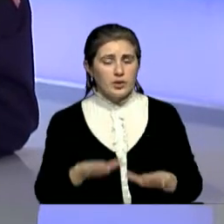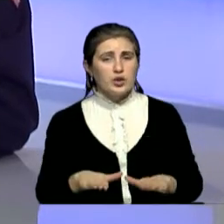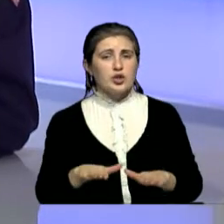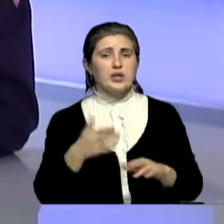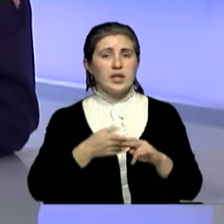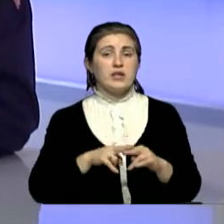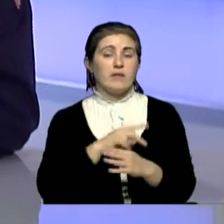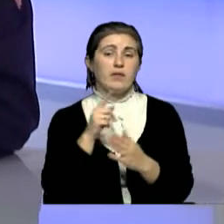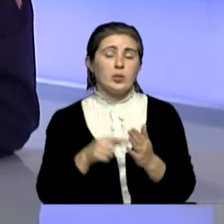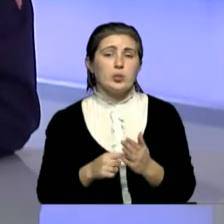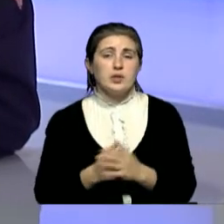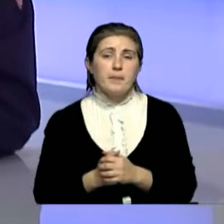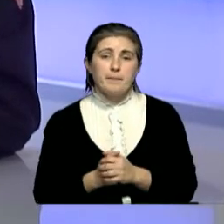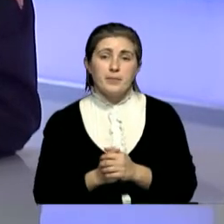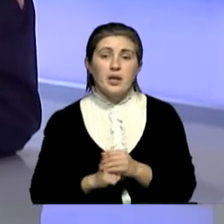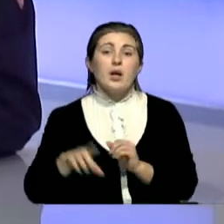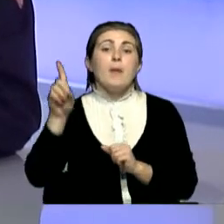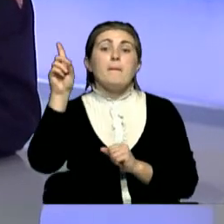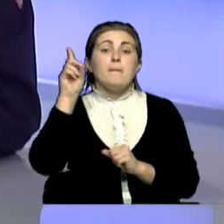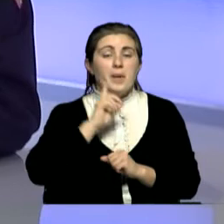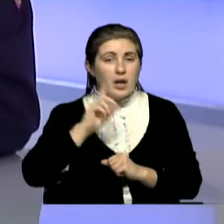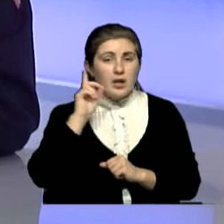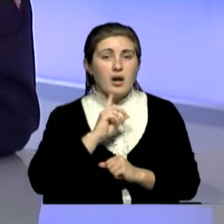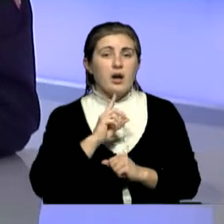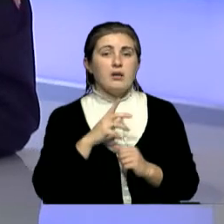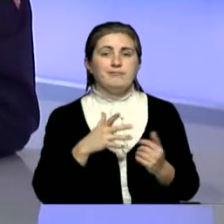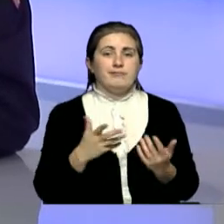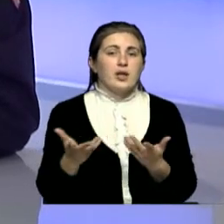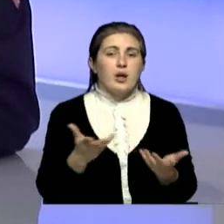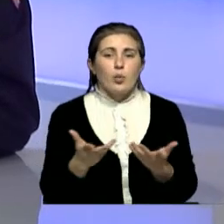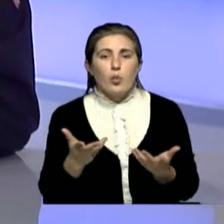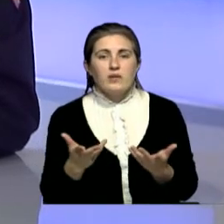решение этого вопроса. Пока какого-то...